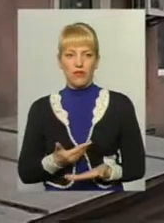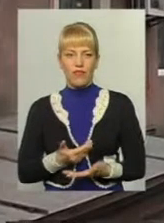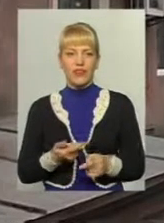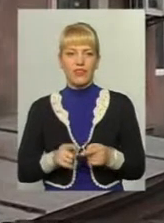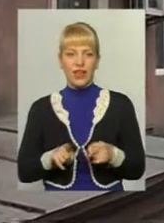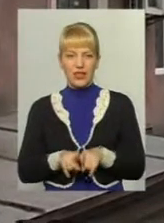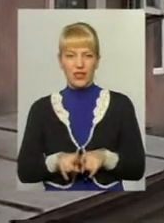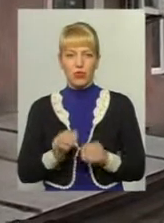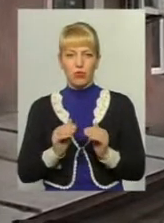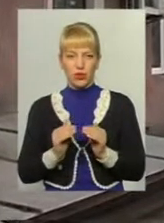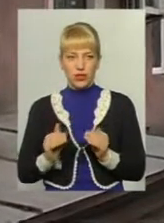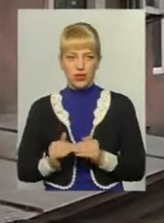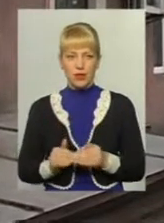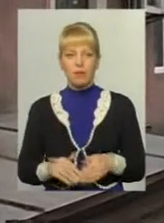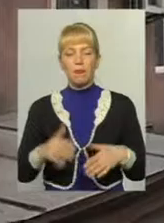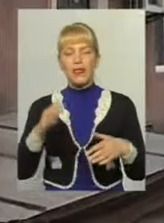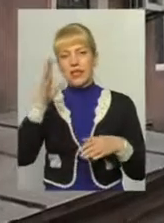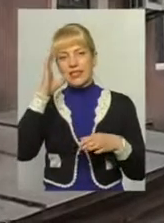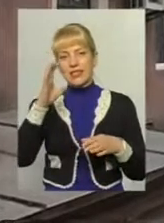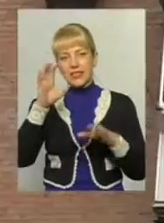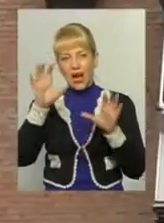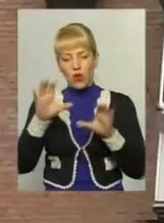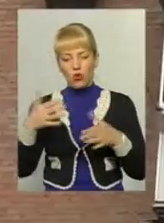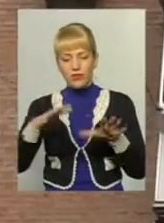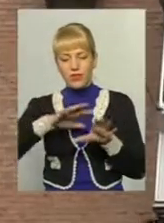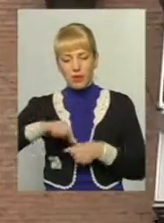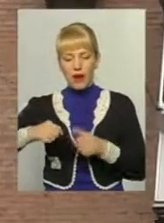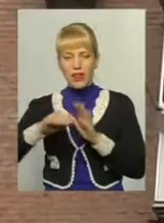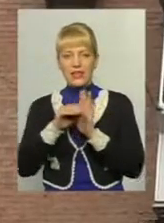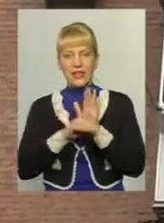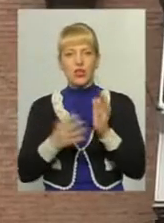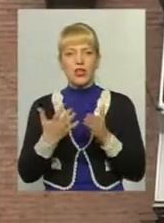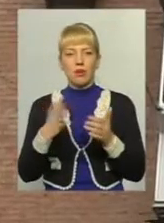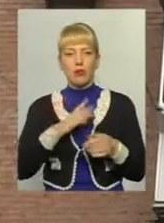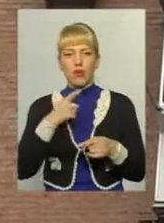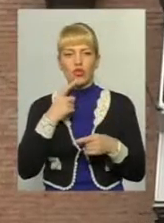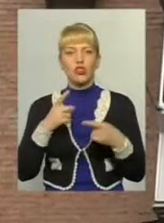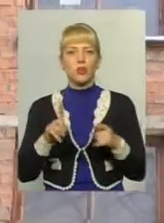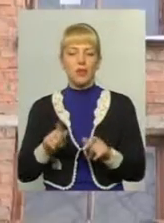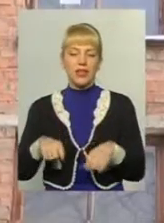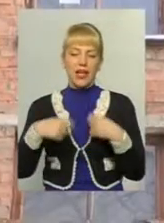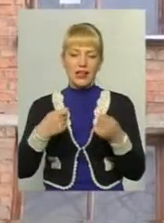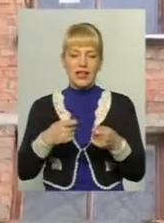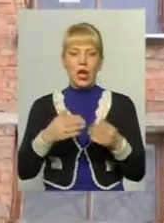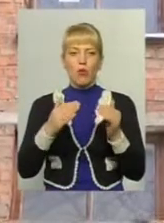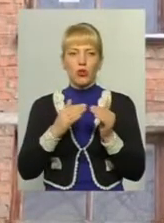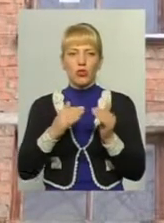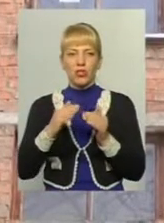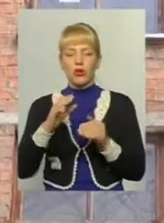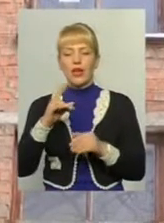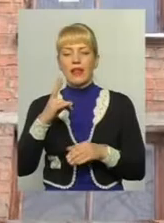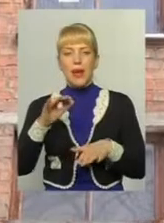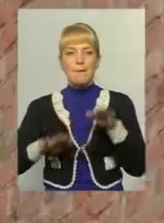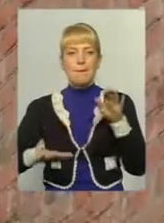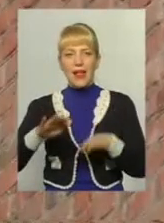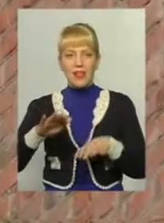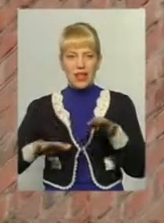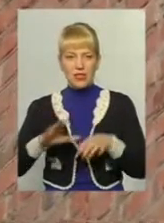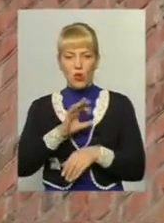сьогоднішній момент не просто великі, а це космічні кошти, яких просто не вистачить у тих більшості, підкреслю ще